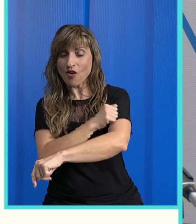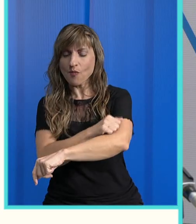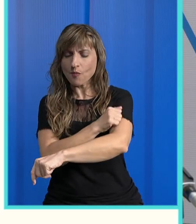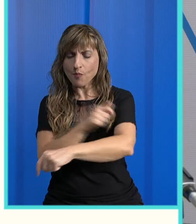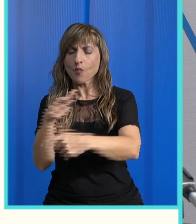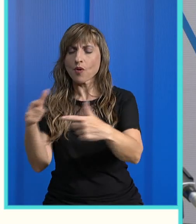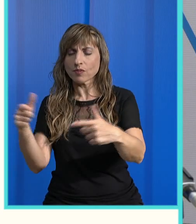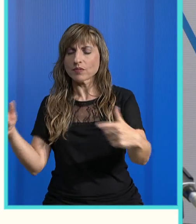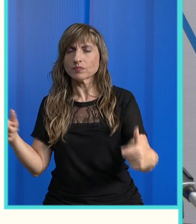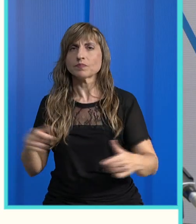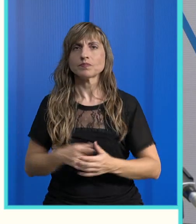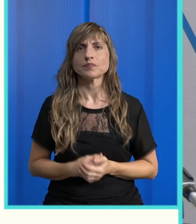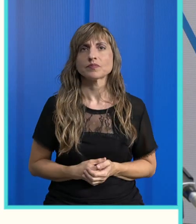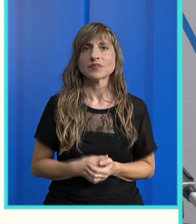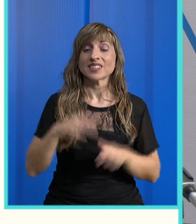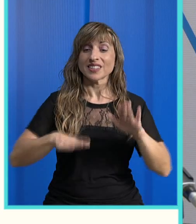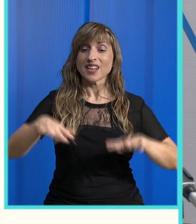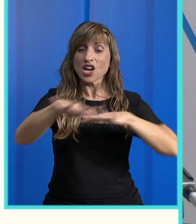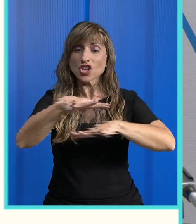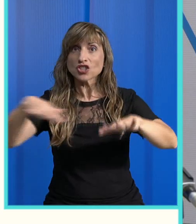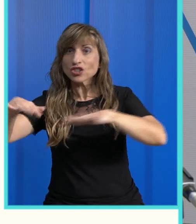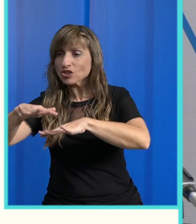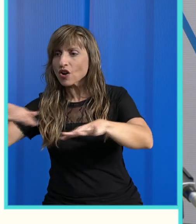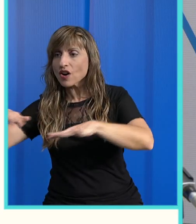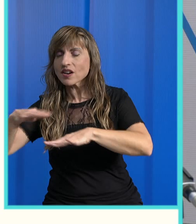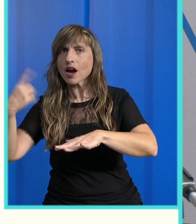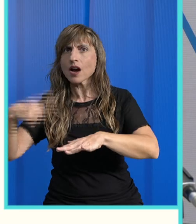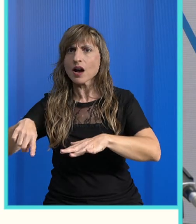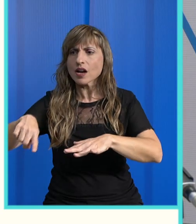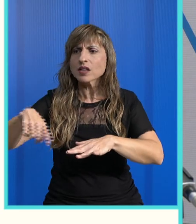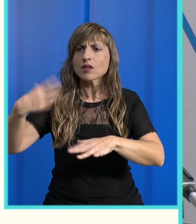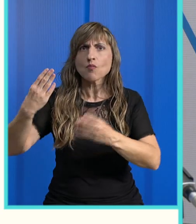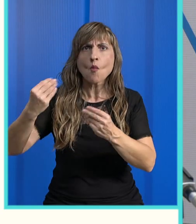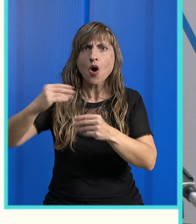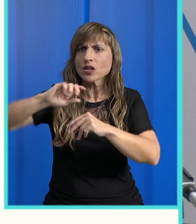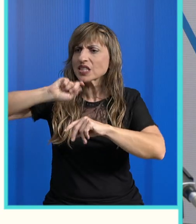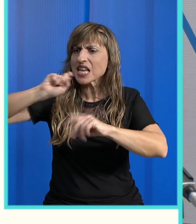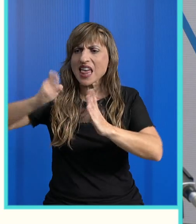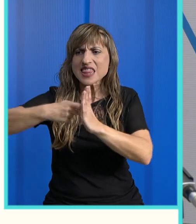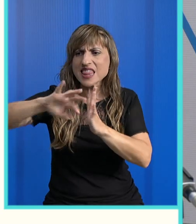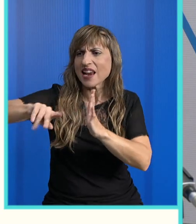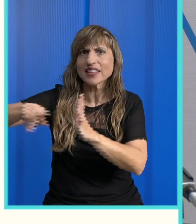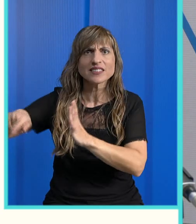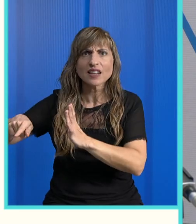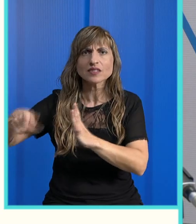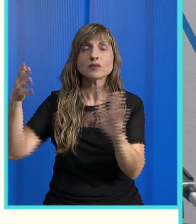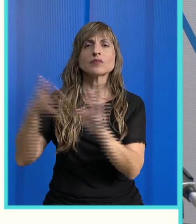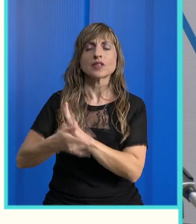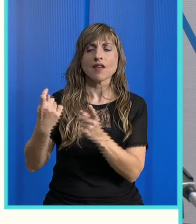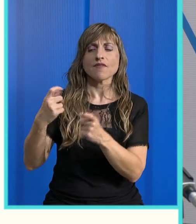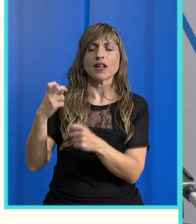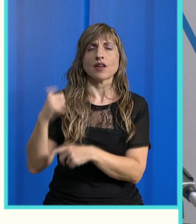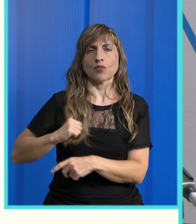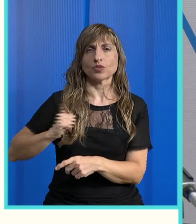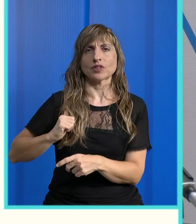Hi ha uns codis postals on es concentra la gent que fa aquests delictes i per què és això? Perquè en aquells barris hi una manca d'oportunitats i sí que hi ha gent que roba